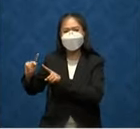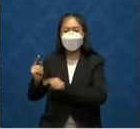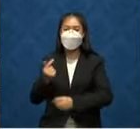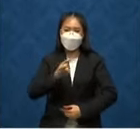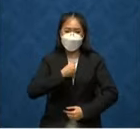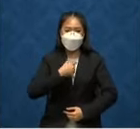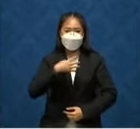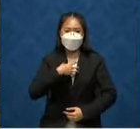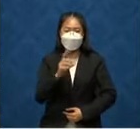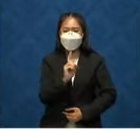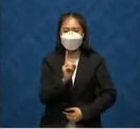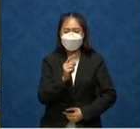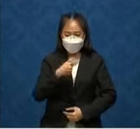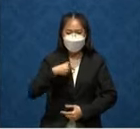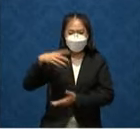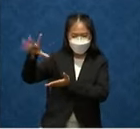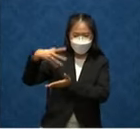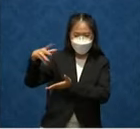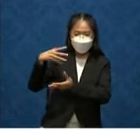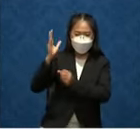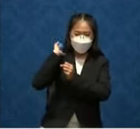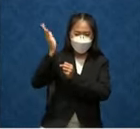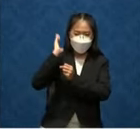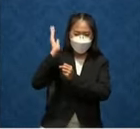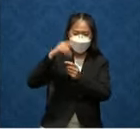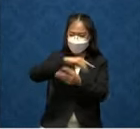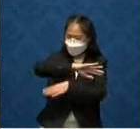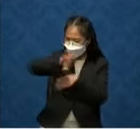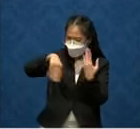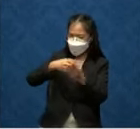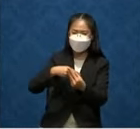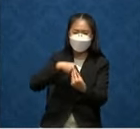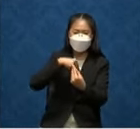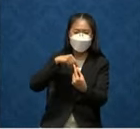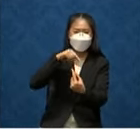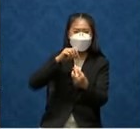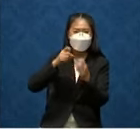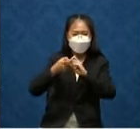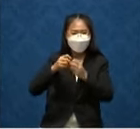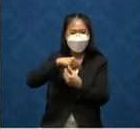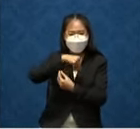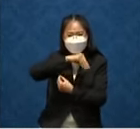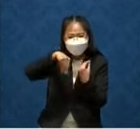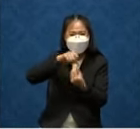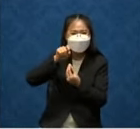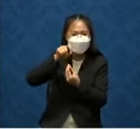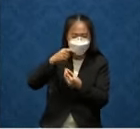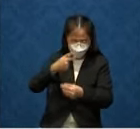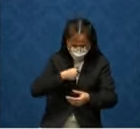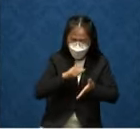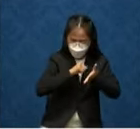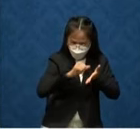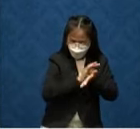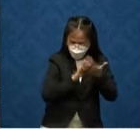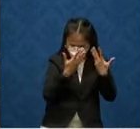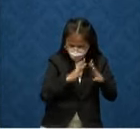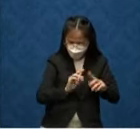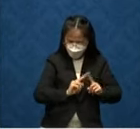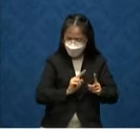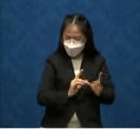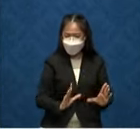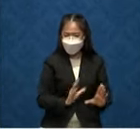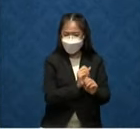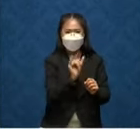ผมอยากกลบเรีนว่ ที่ท่พูมาทั้หมดหรอวดานเชิรษฐกิจผมทำมาหมดแล้วแตมจะไม่เกิดผล